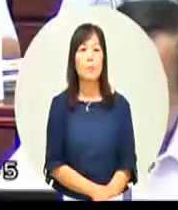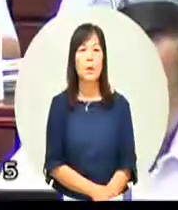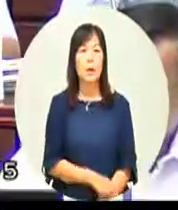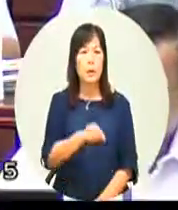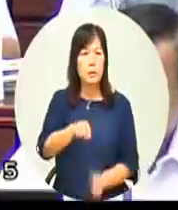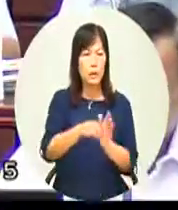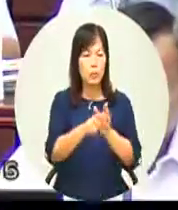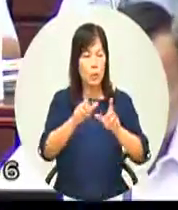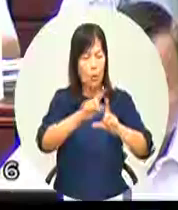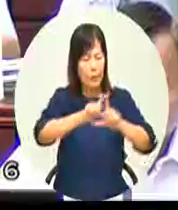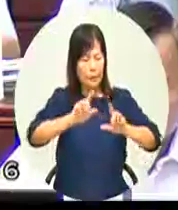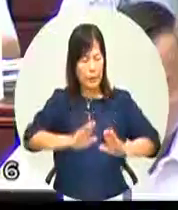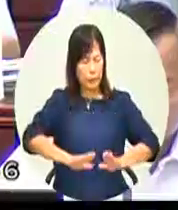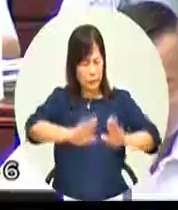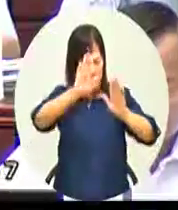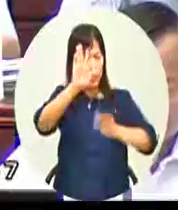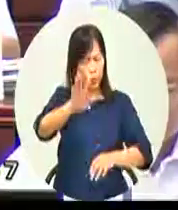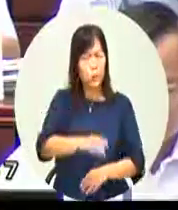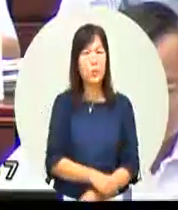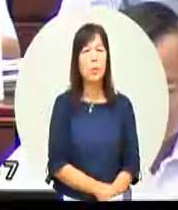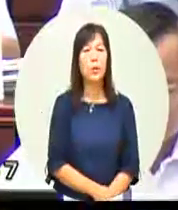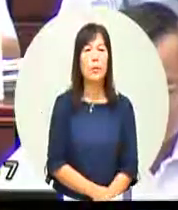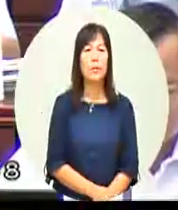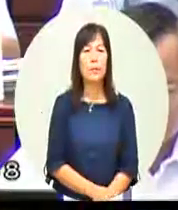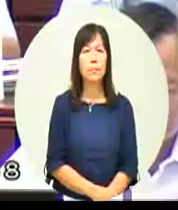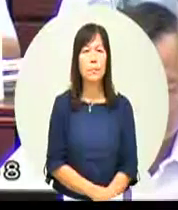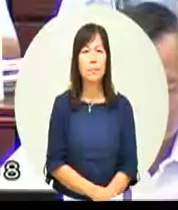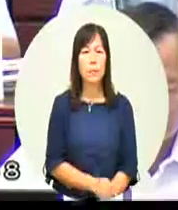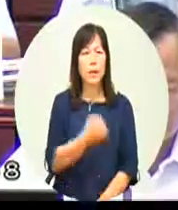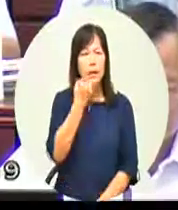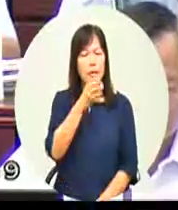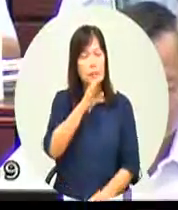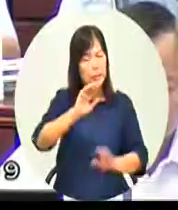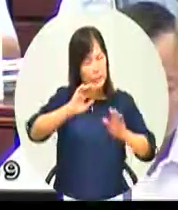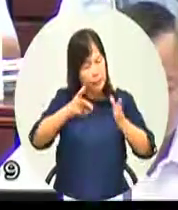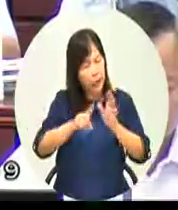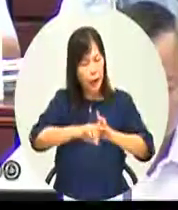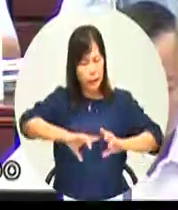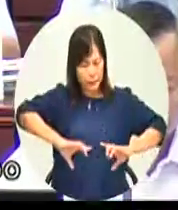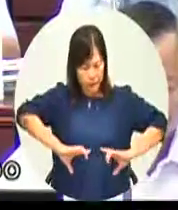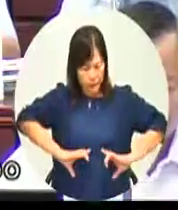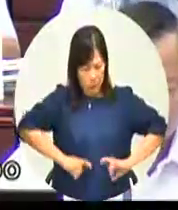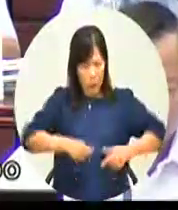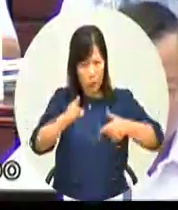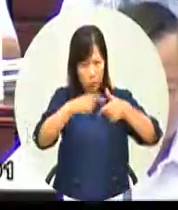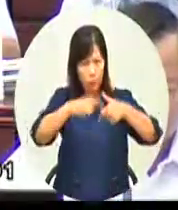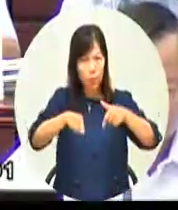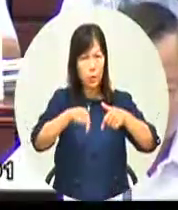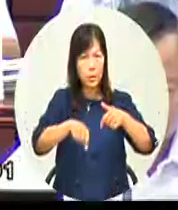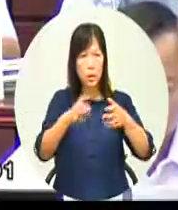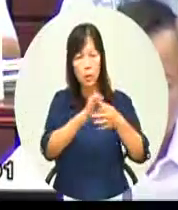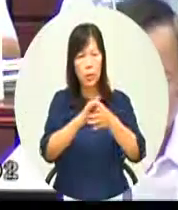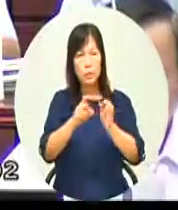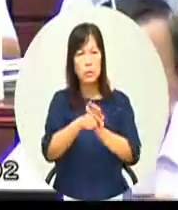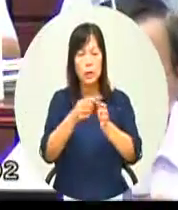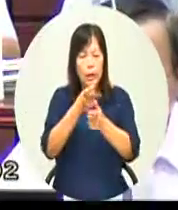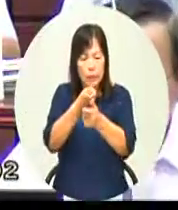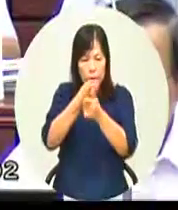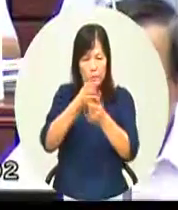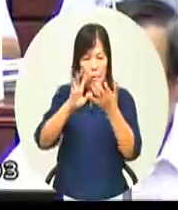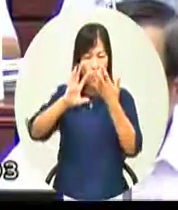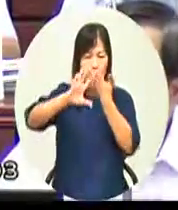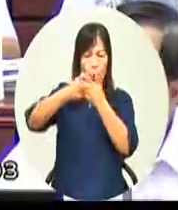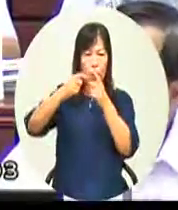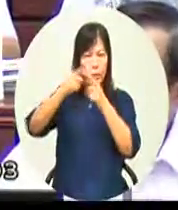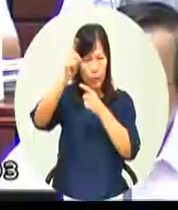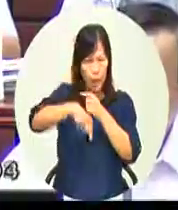有大幅的进步了。不过我想因为大概就是国际化的这样的一个因素，我们也希望吸引更多的观光客来。我们